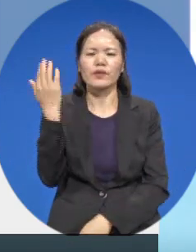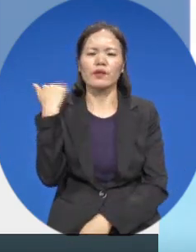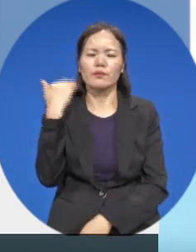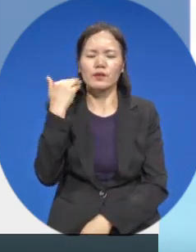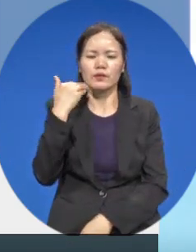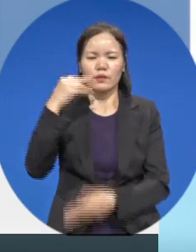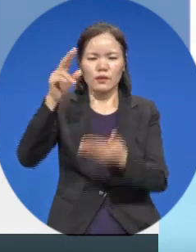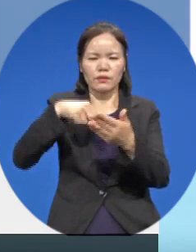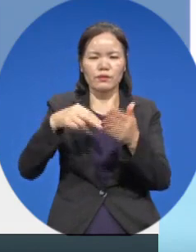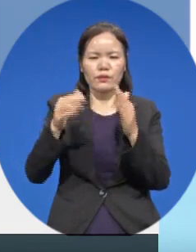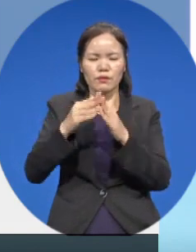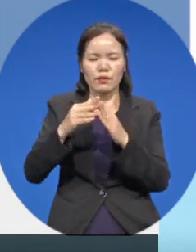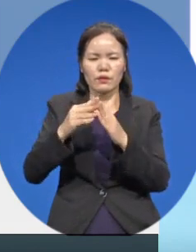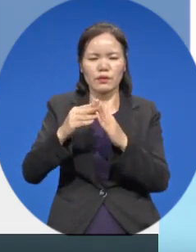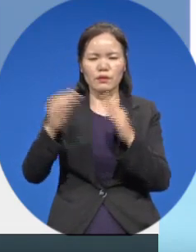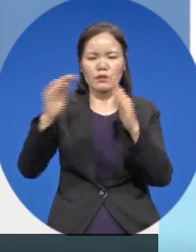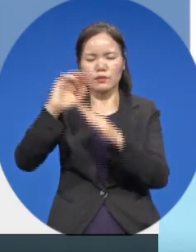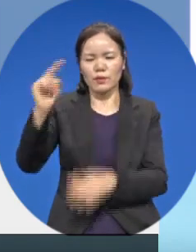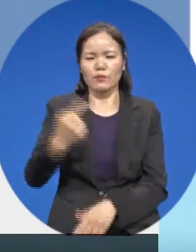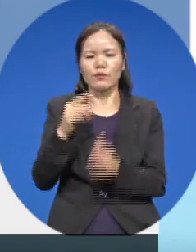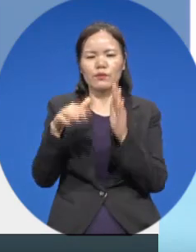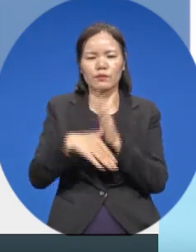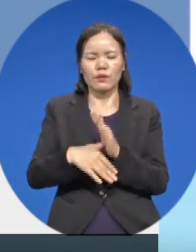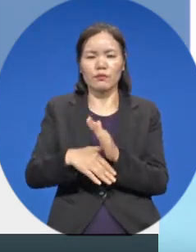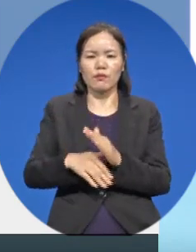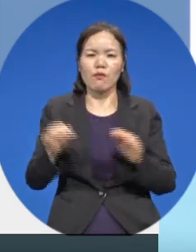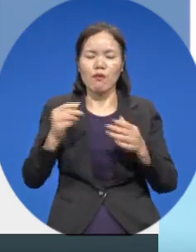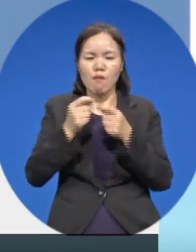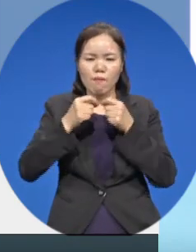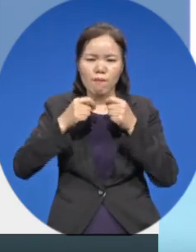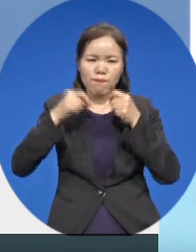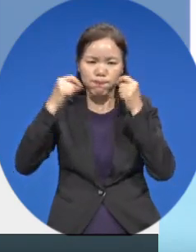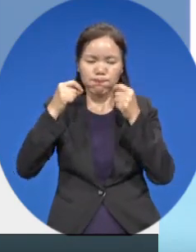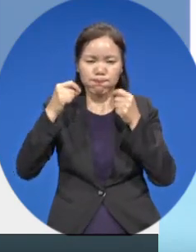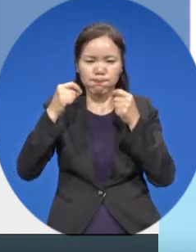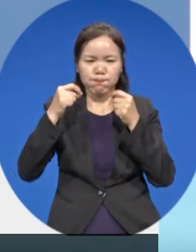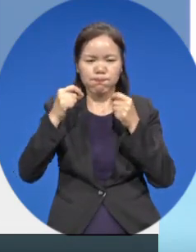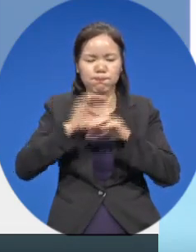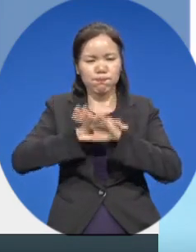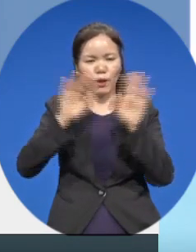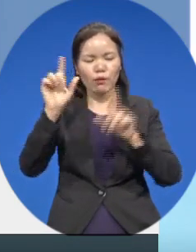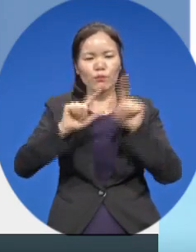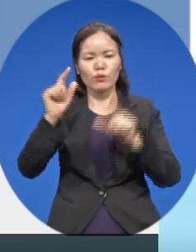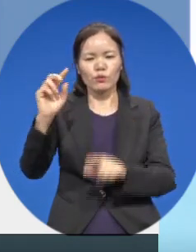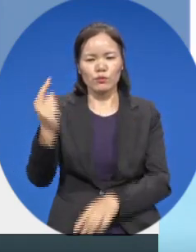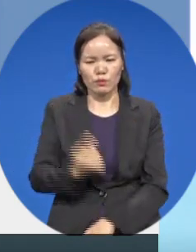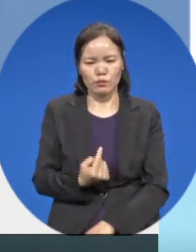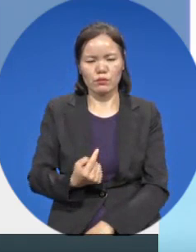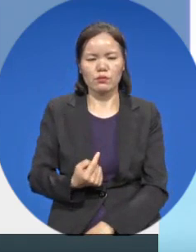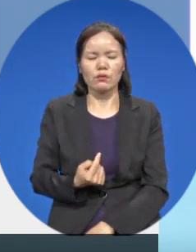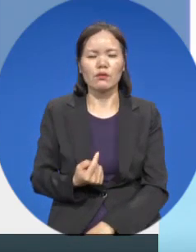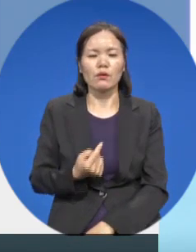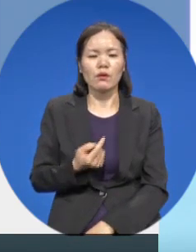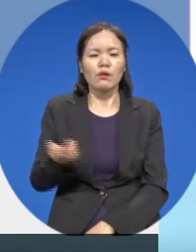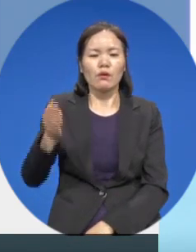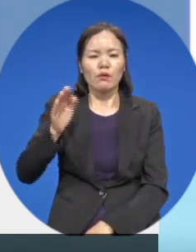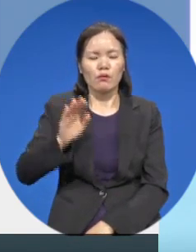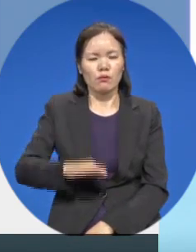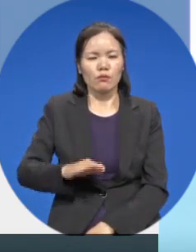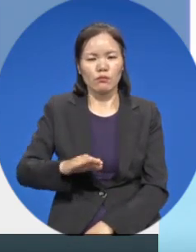같이 친구들하고 올 때도 아주 밝은 모습으로 왔다 그런데 그럼에도 불구하고 그 동안의 이제 이렇게